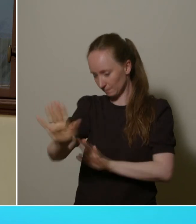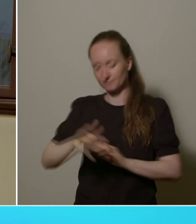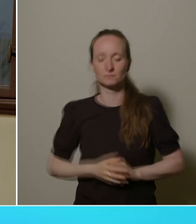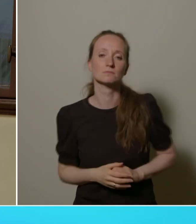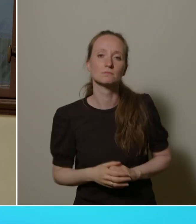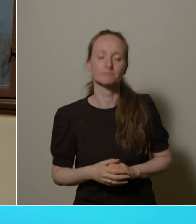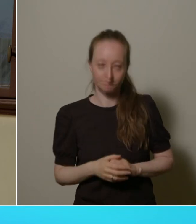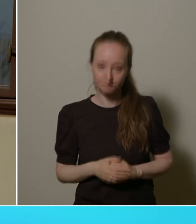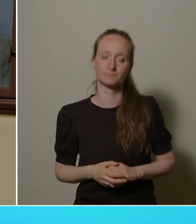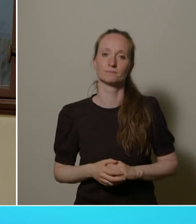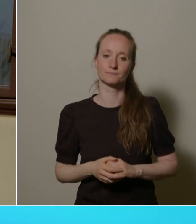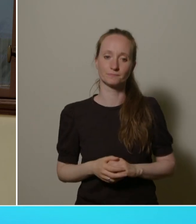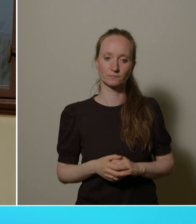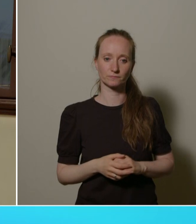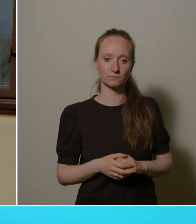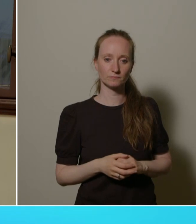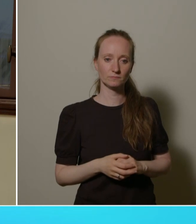Fahren Sie bitte fort.